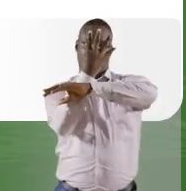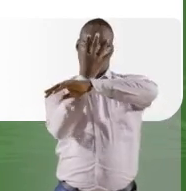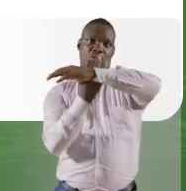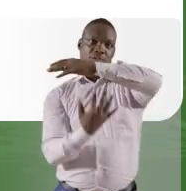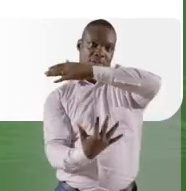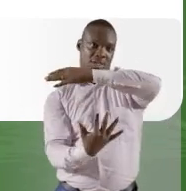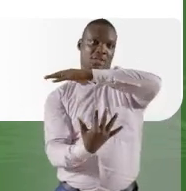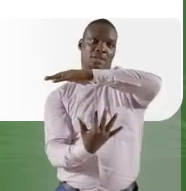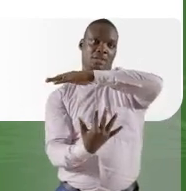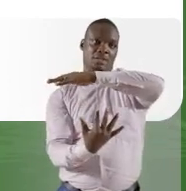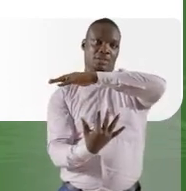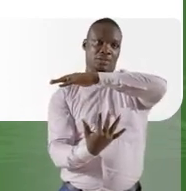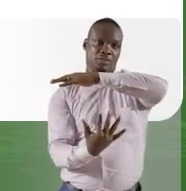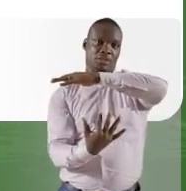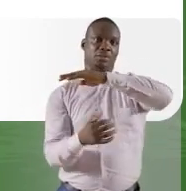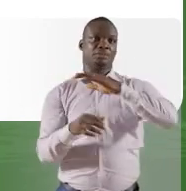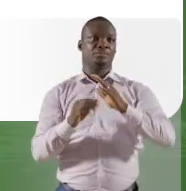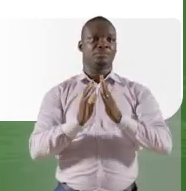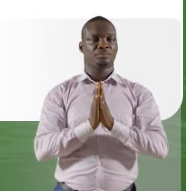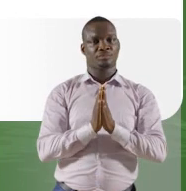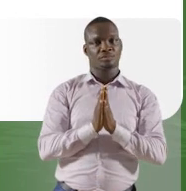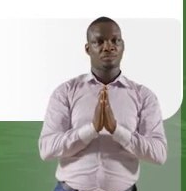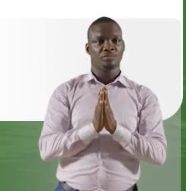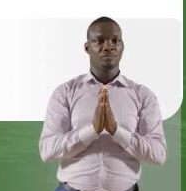et 5a au dénominateur.